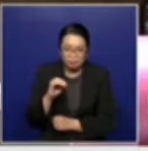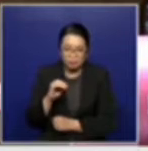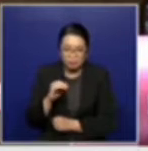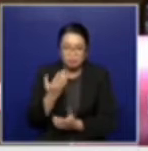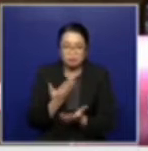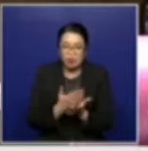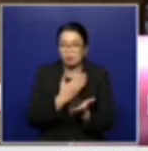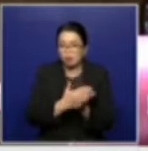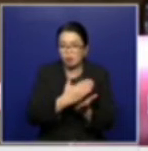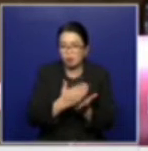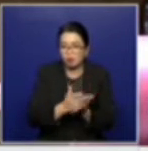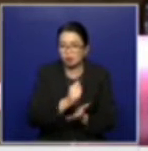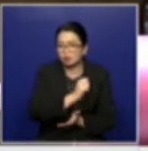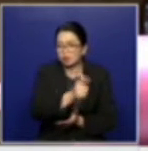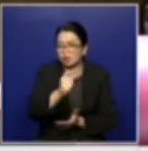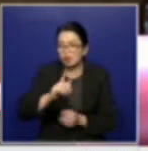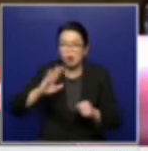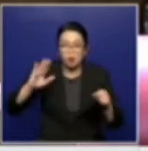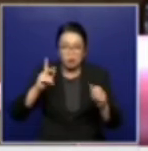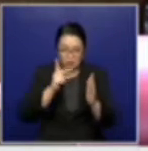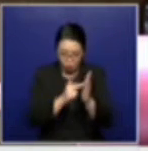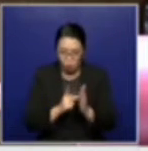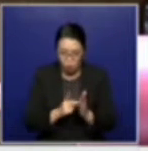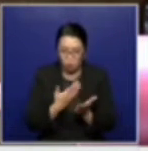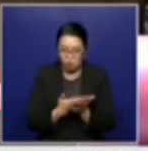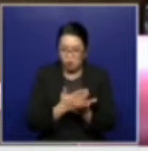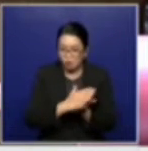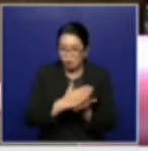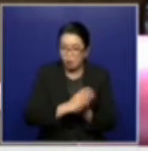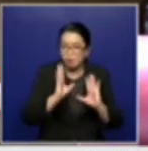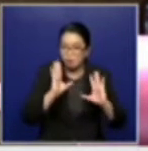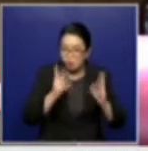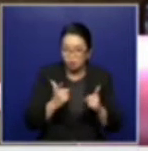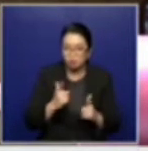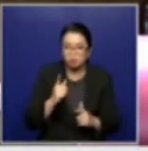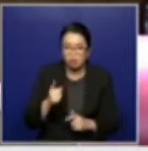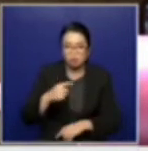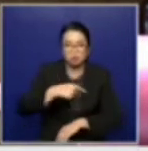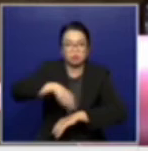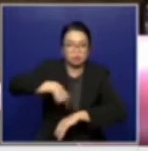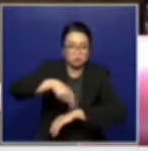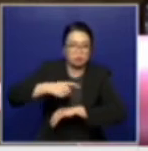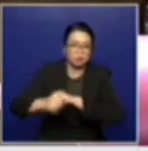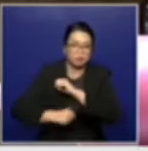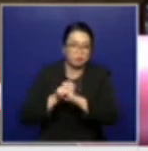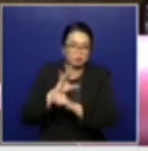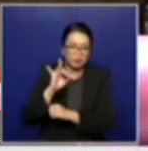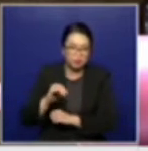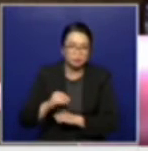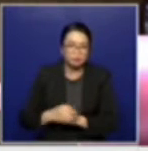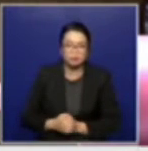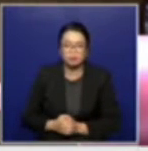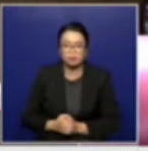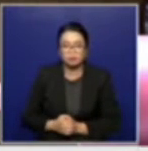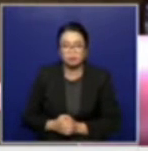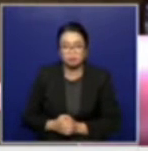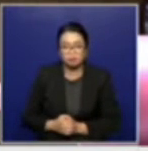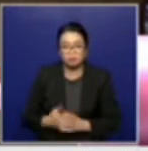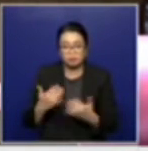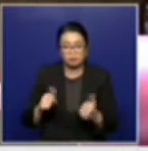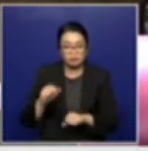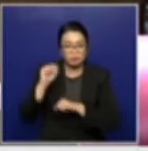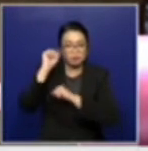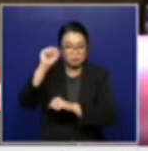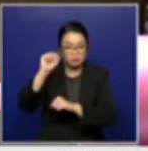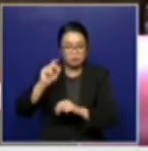ามารถใช้หนี้ดังกล่าวนั้นได้หมดหลังจากสถานการณ์โควิดรัฐบาลได้ออกพระราชกำหนดให้อำนาจกระทรว